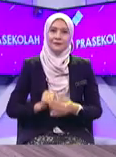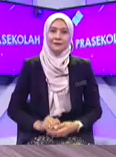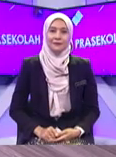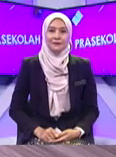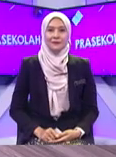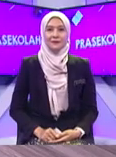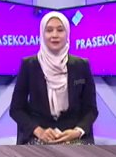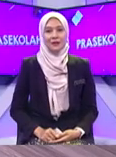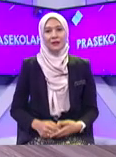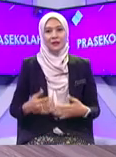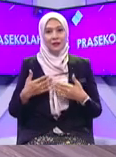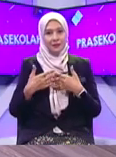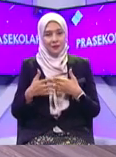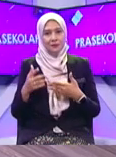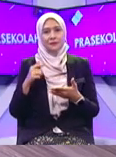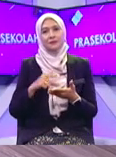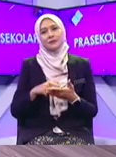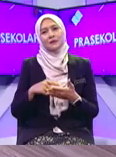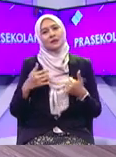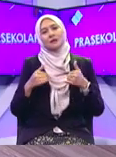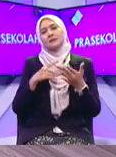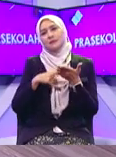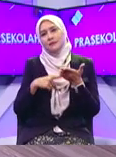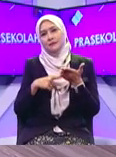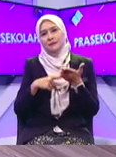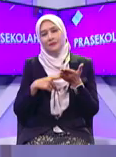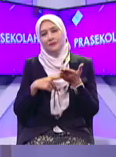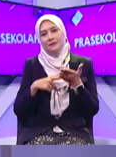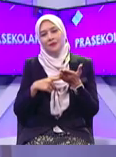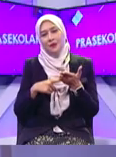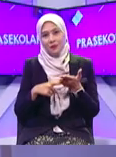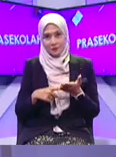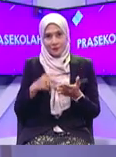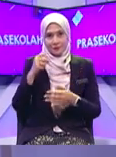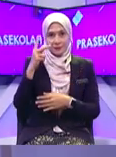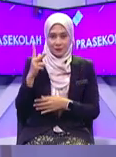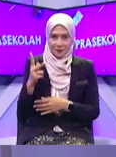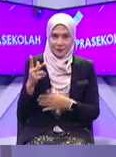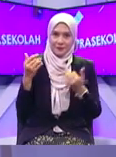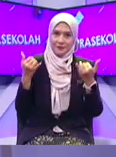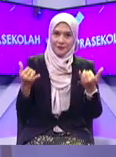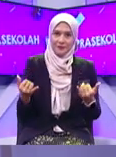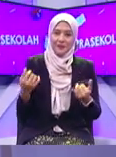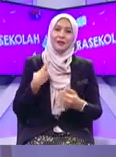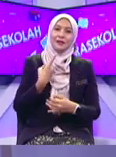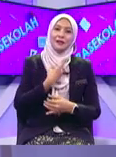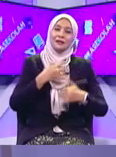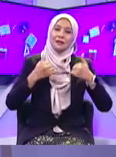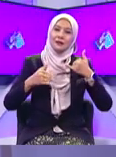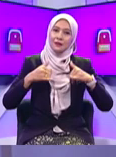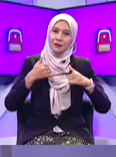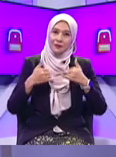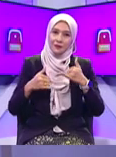lepas nih kita tidak bermain apa kali ini kita nak bermain